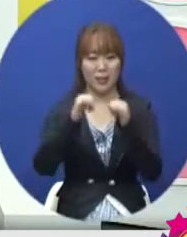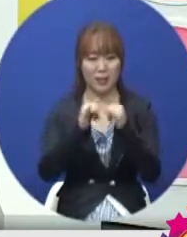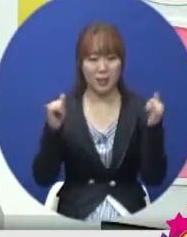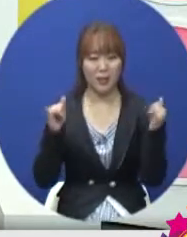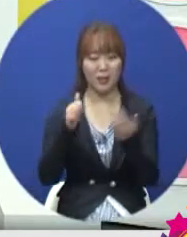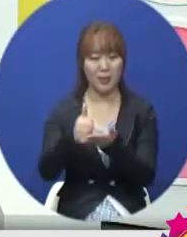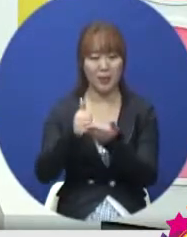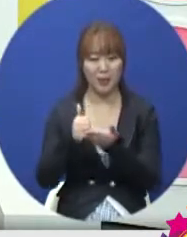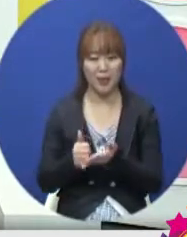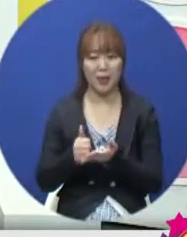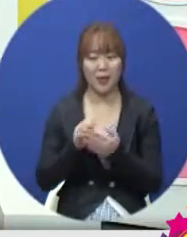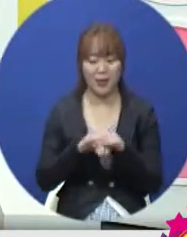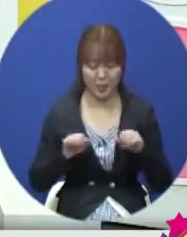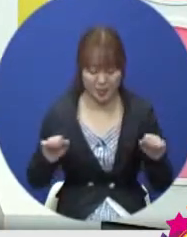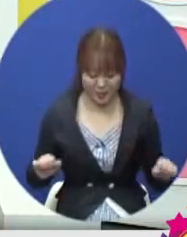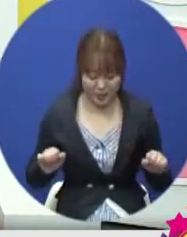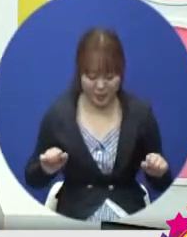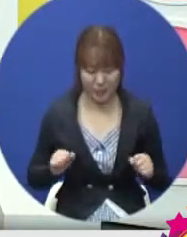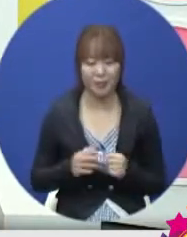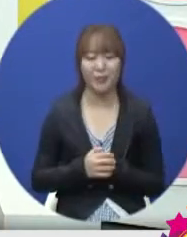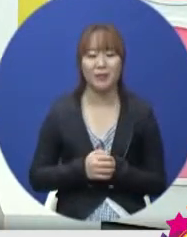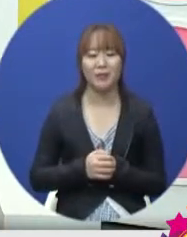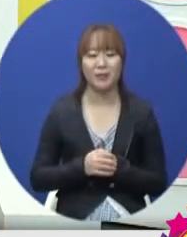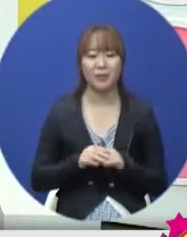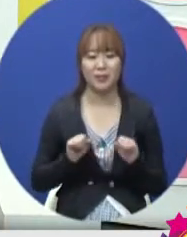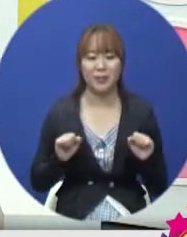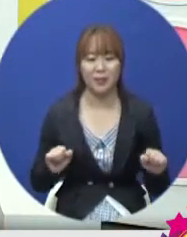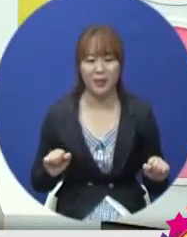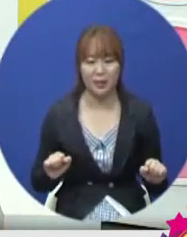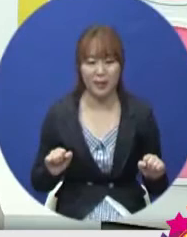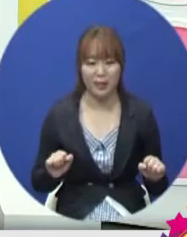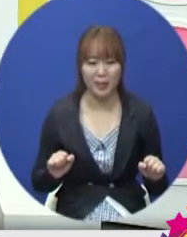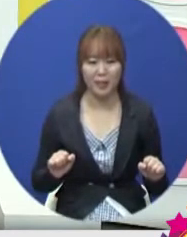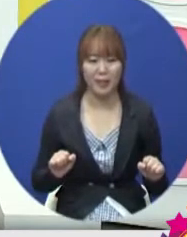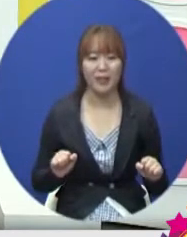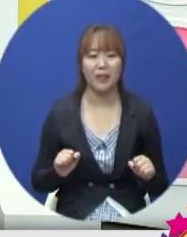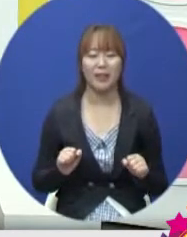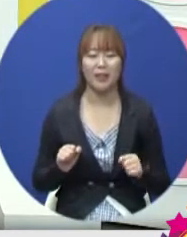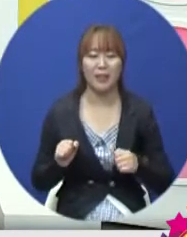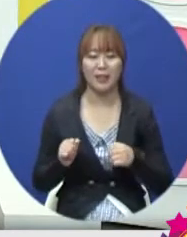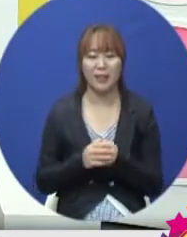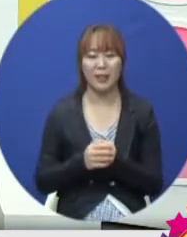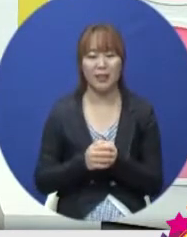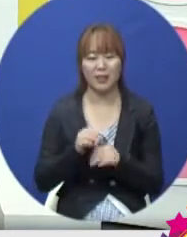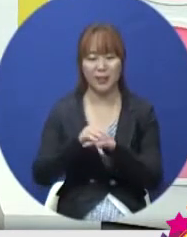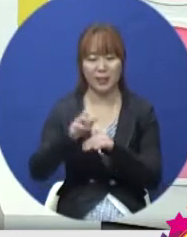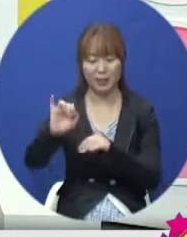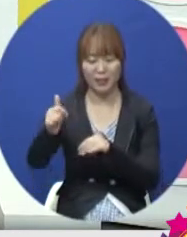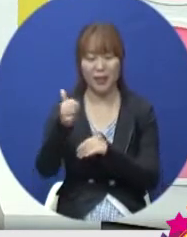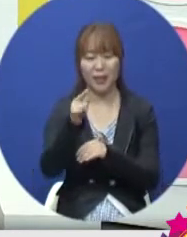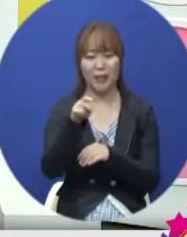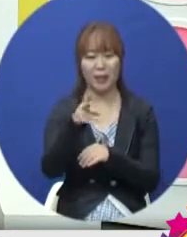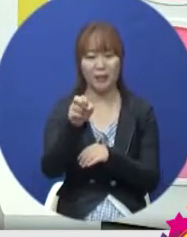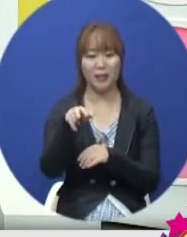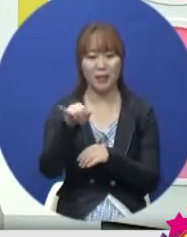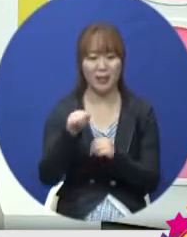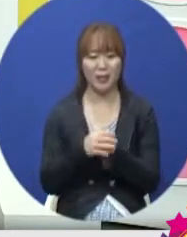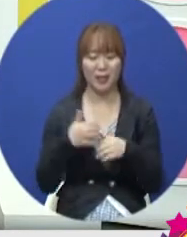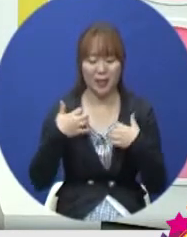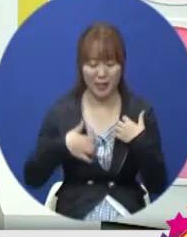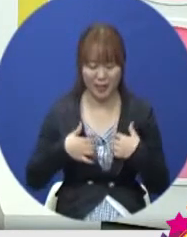네, 모셔보도록 하겠습니다. 안녕하세요. 안녕하세요. 네, 안녕하세요. 반갑습니다. 함영재 씨. 네, 네,